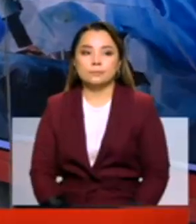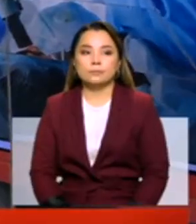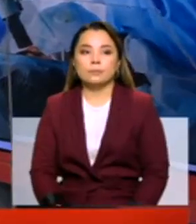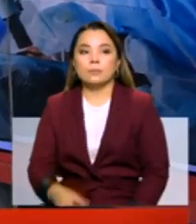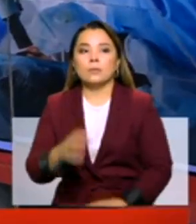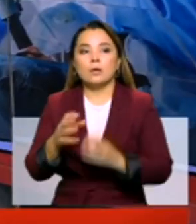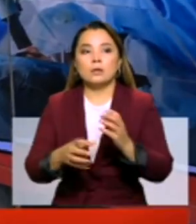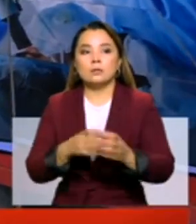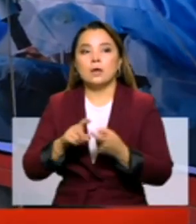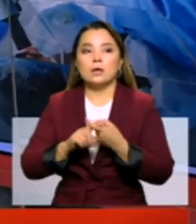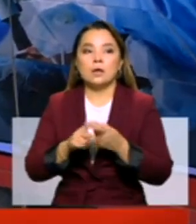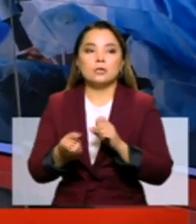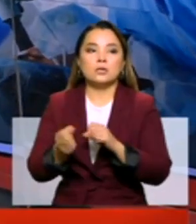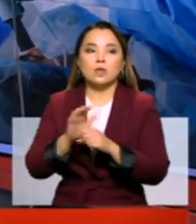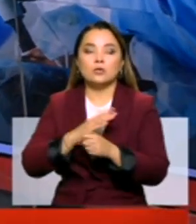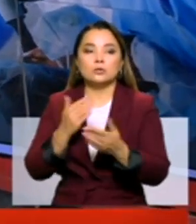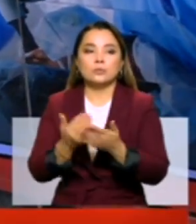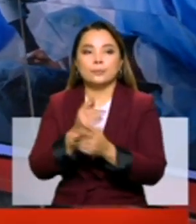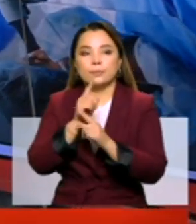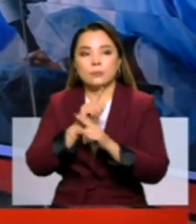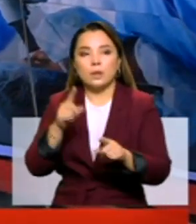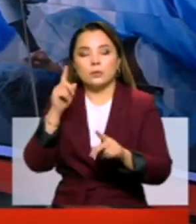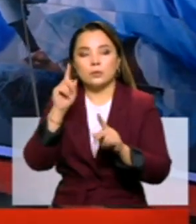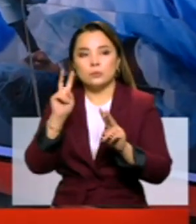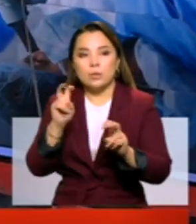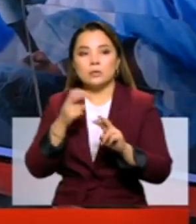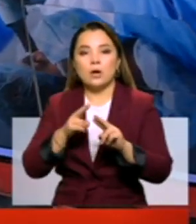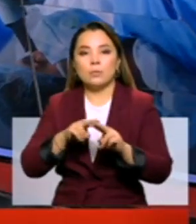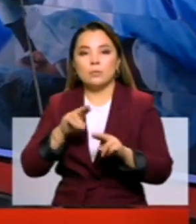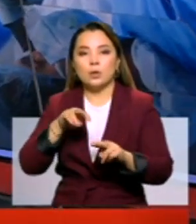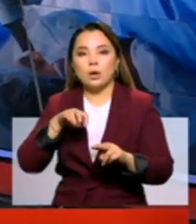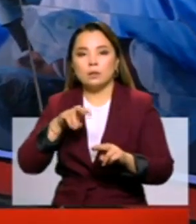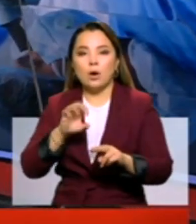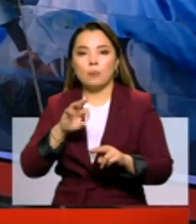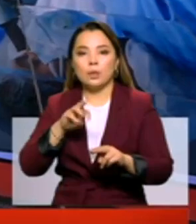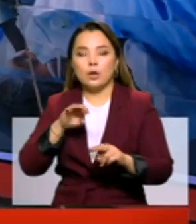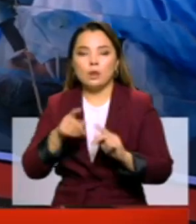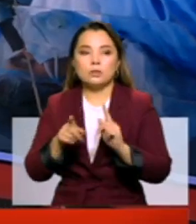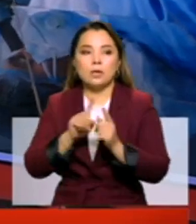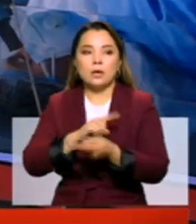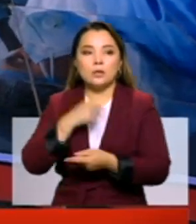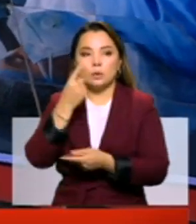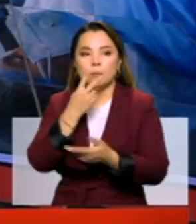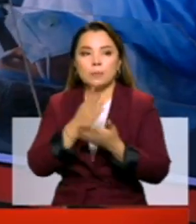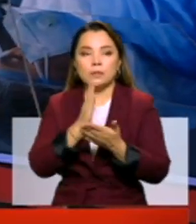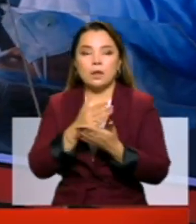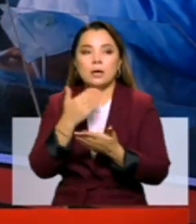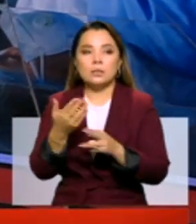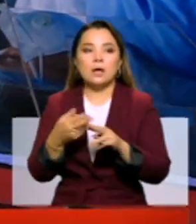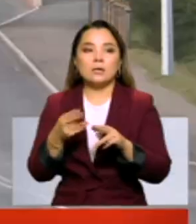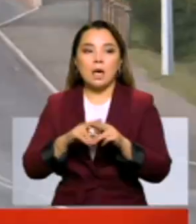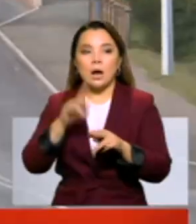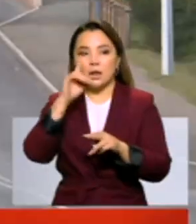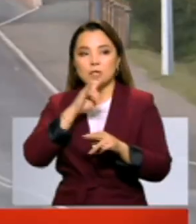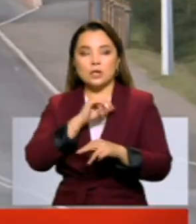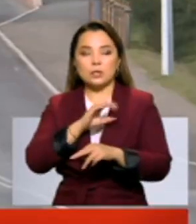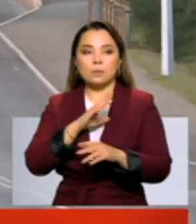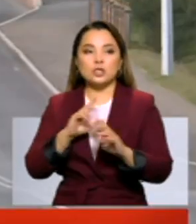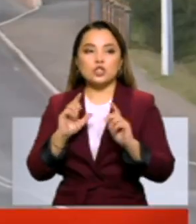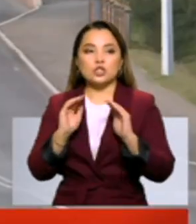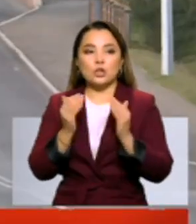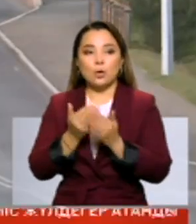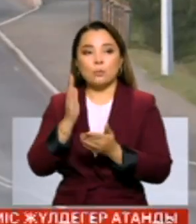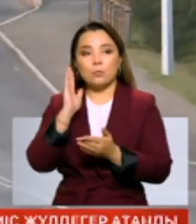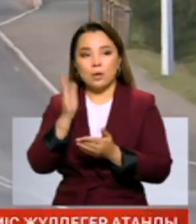Әлемде коронавирустың жаңа түрі пирола тарады. Ол омикрон нұсқасының мутацияланған түрі. Осыған байланысты Қазақстанда шектеулер